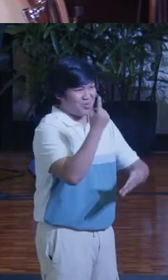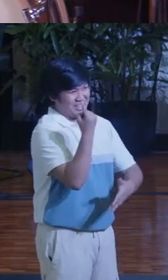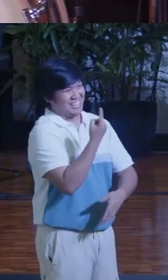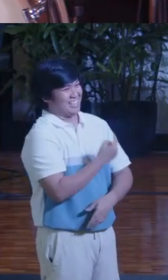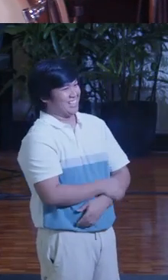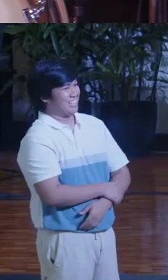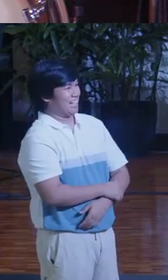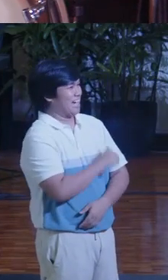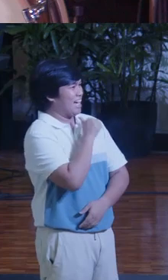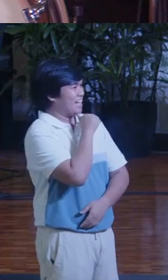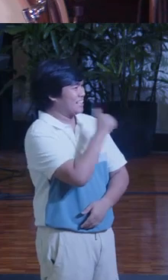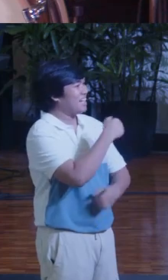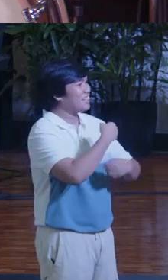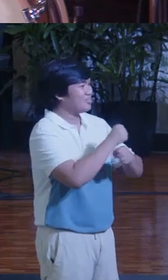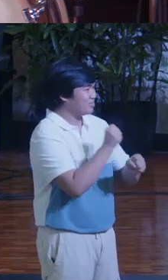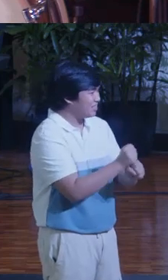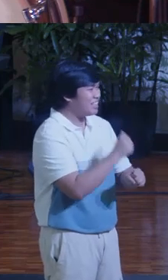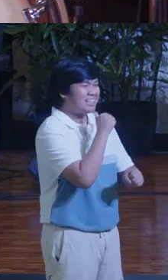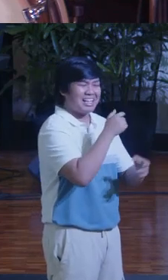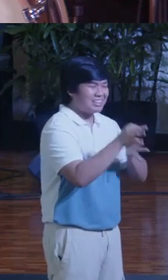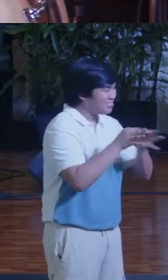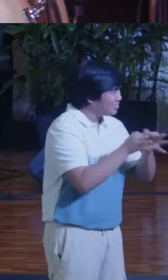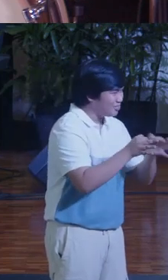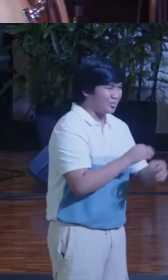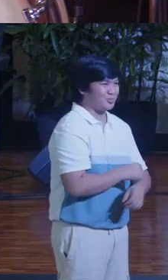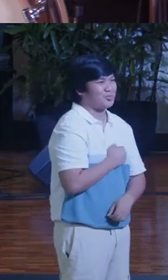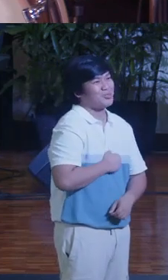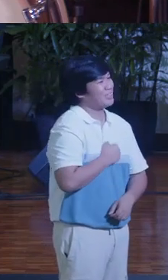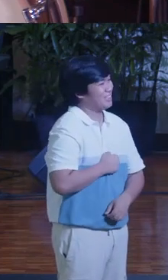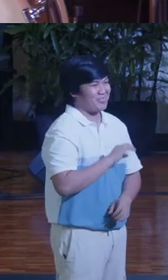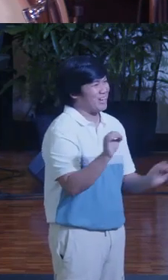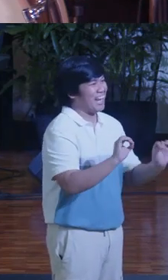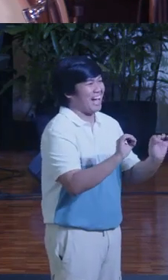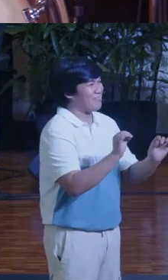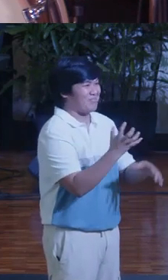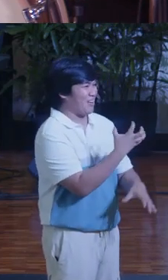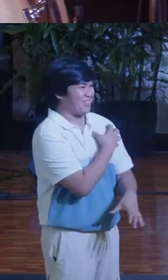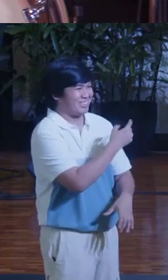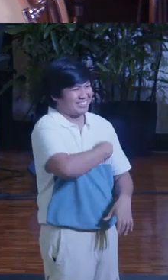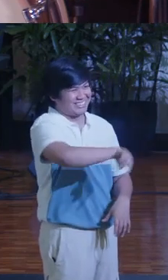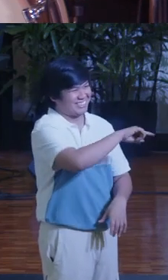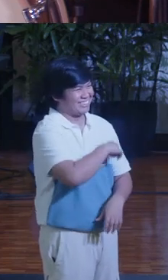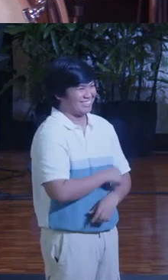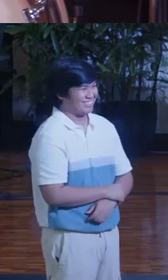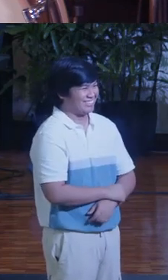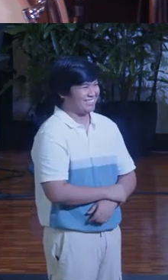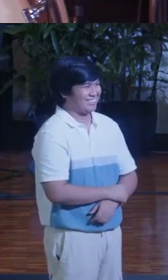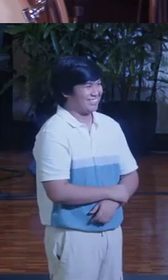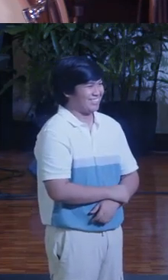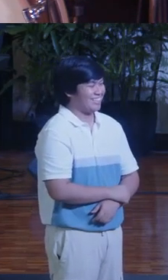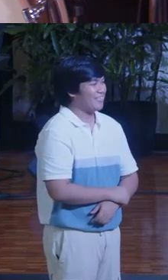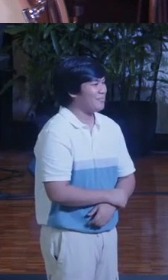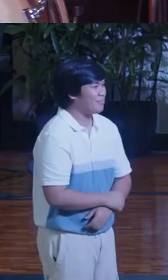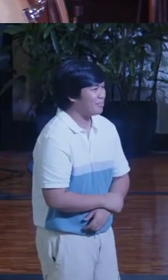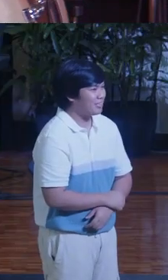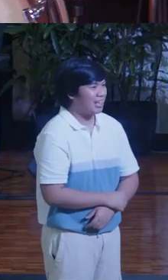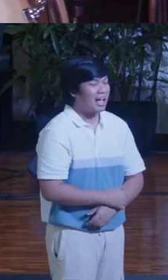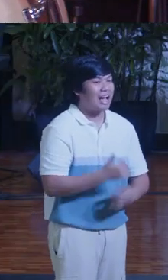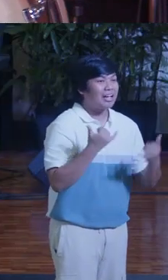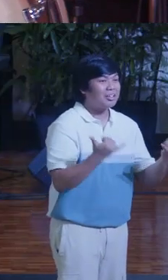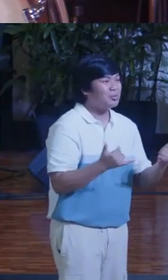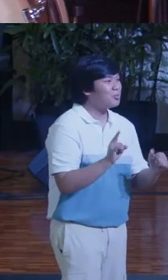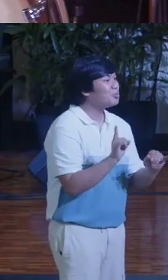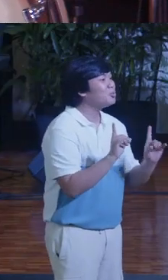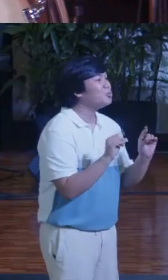yon, siguro mas magandang i-translate as, now this may be interpreted as an